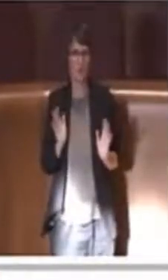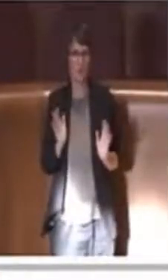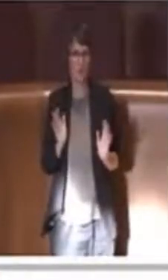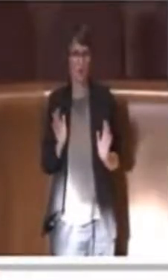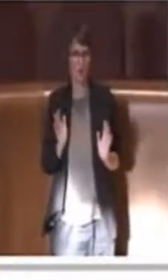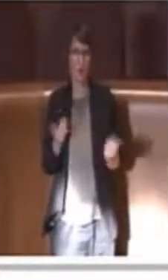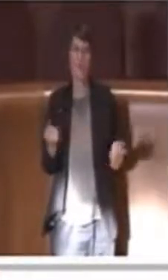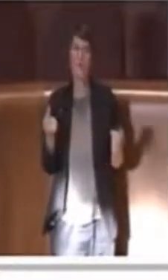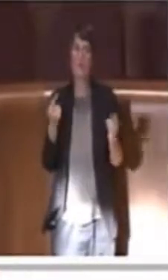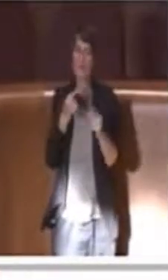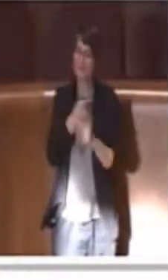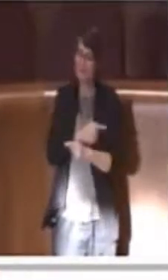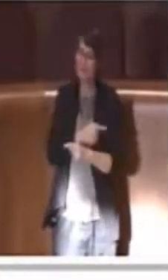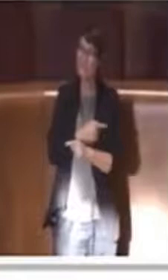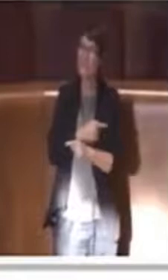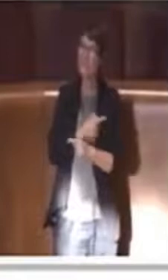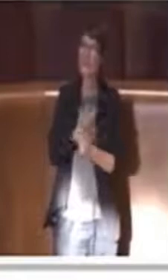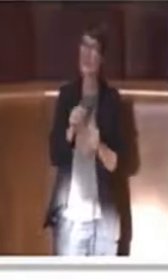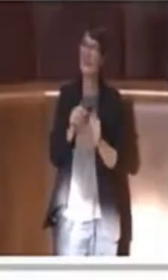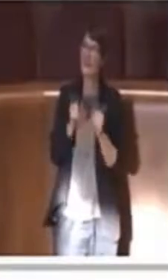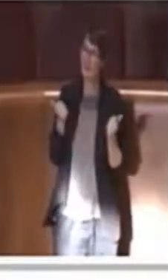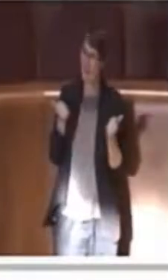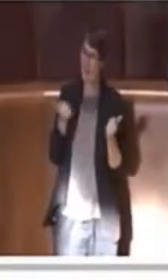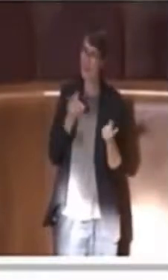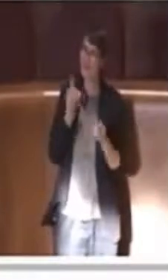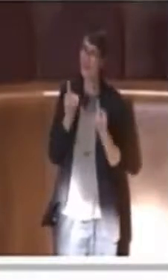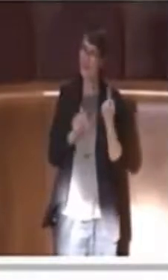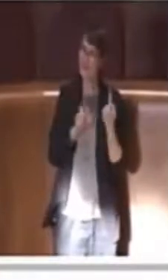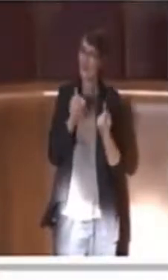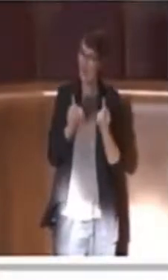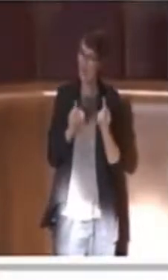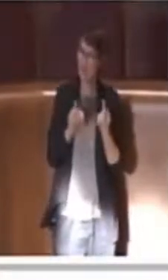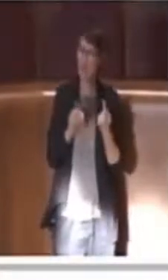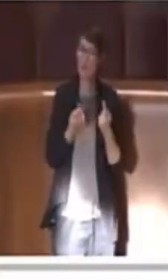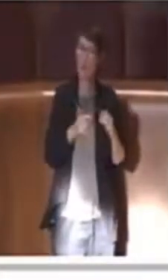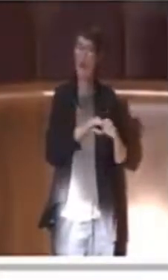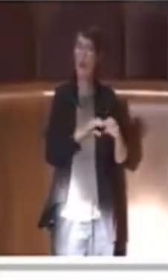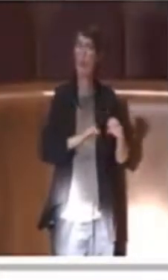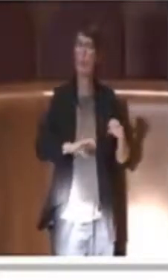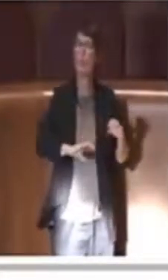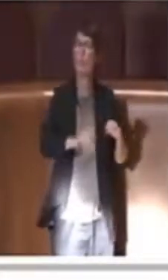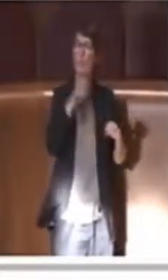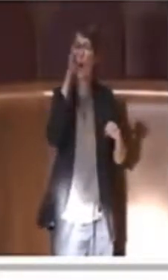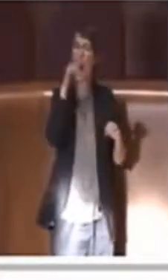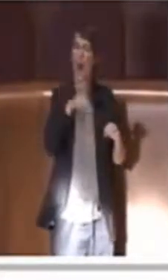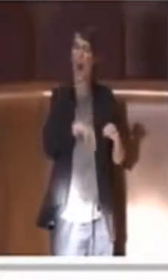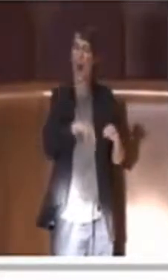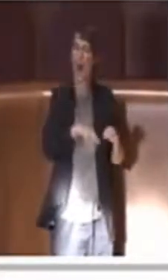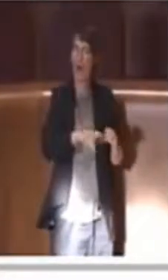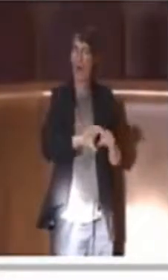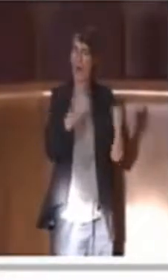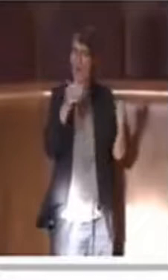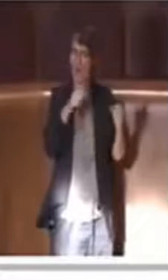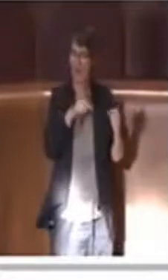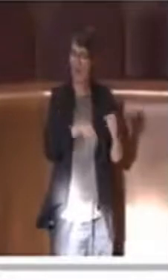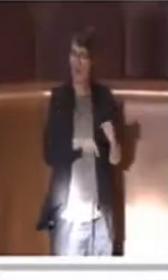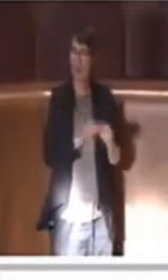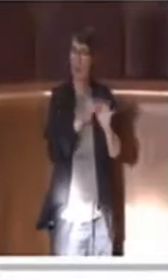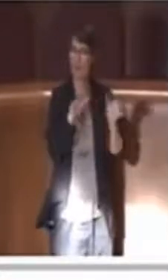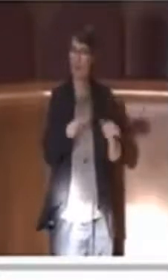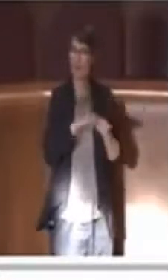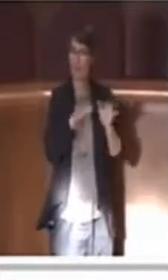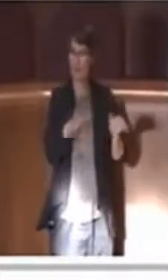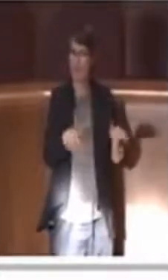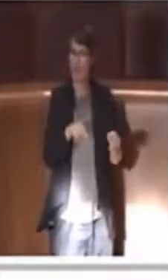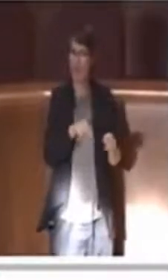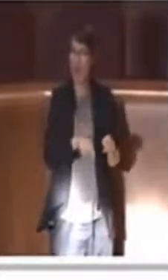apre una tubazione dove è ACEA ATO2 competente. Come le voragini di Ostia, ad esempio,